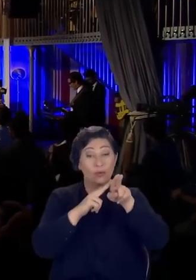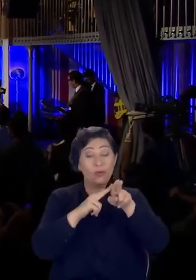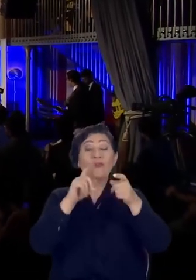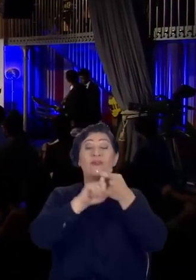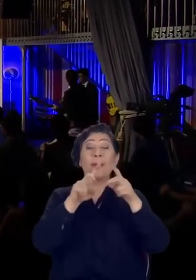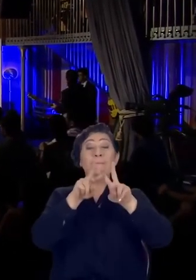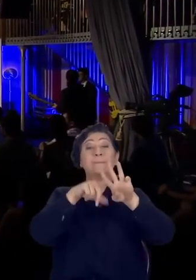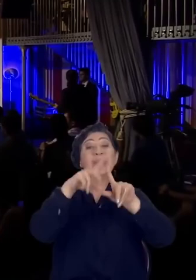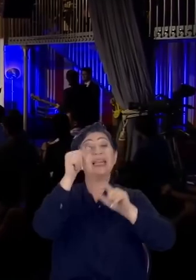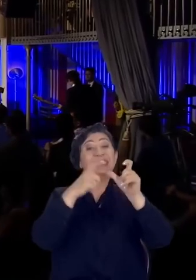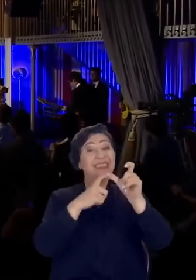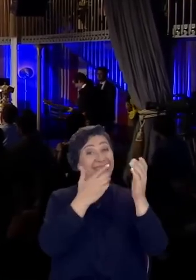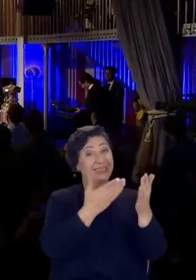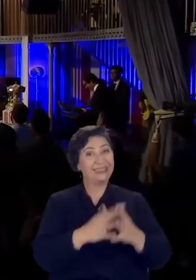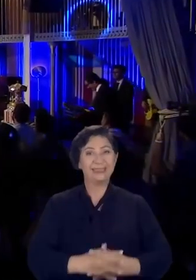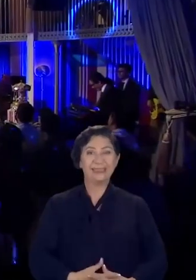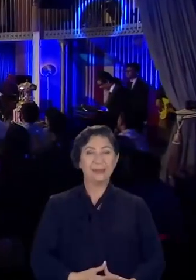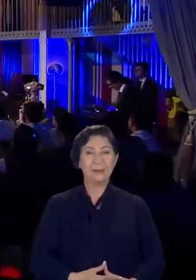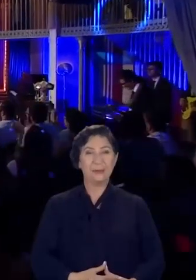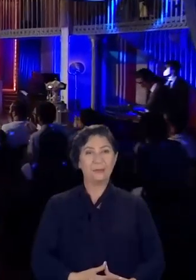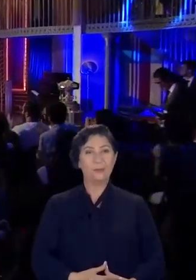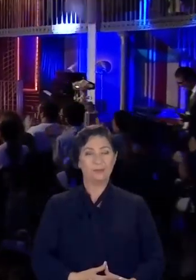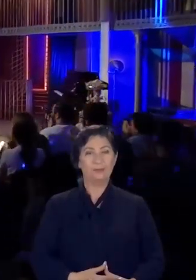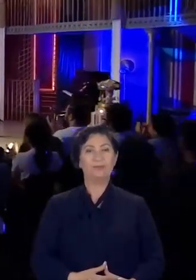Beydemir ve Melis Danışman.